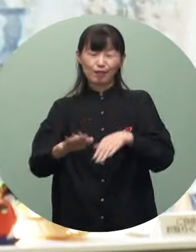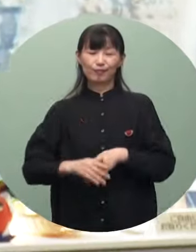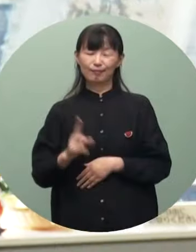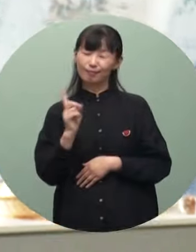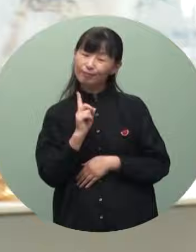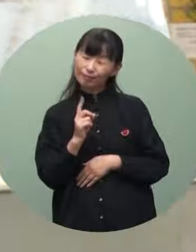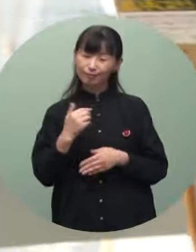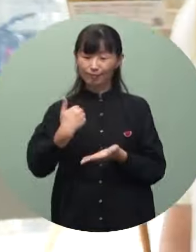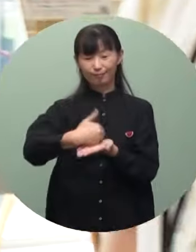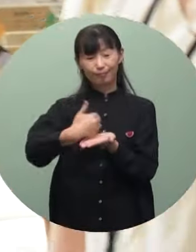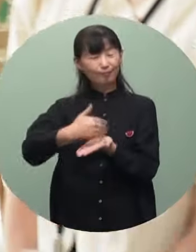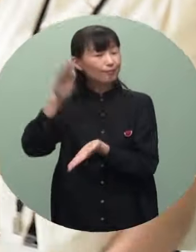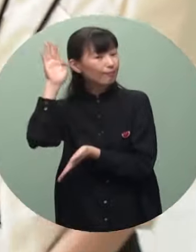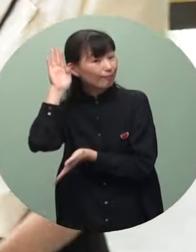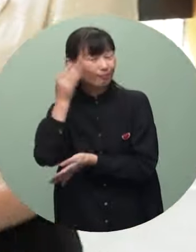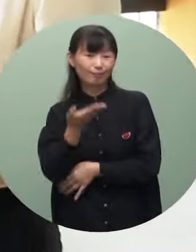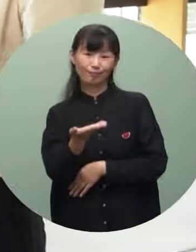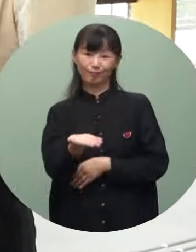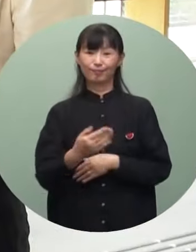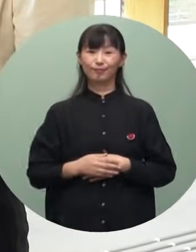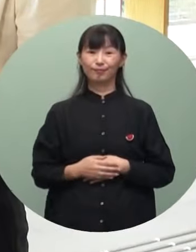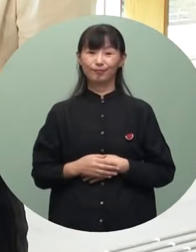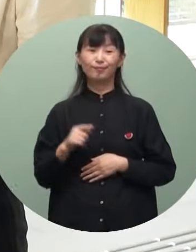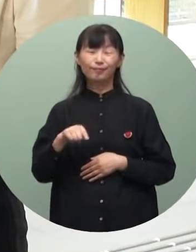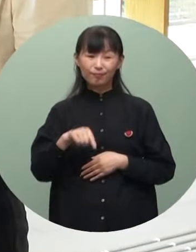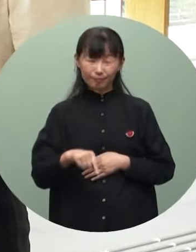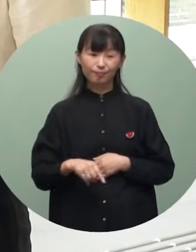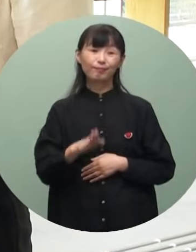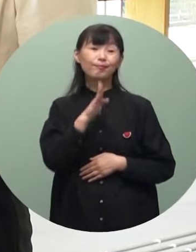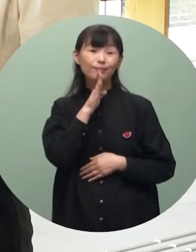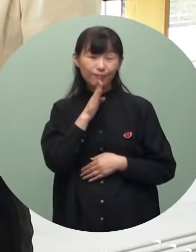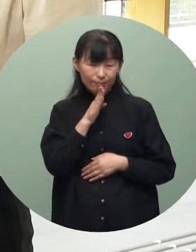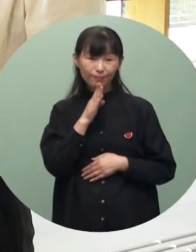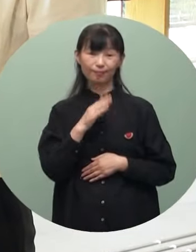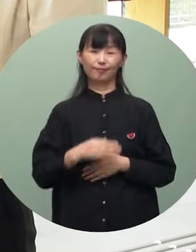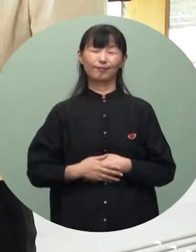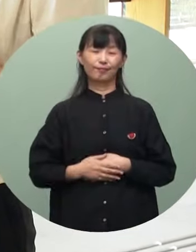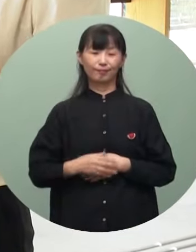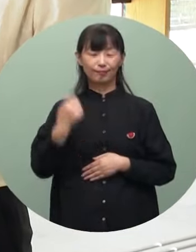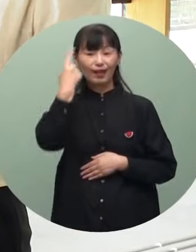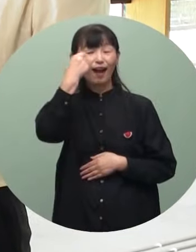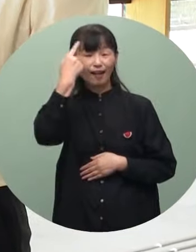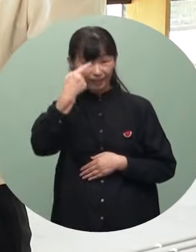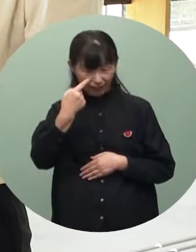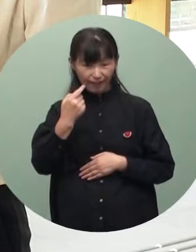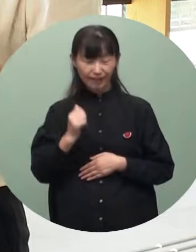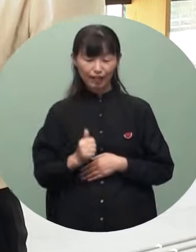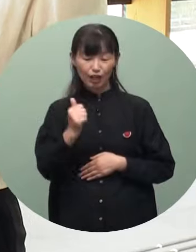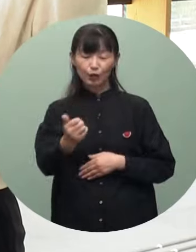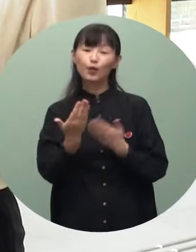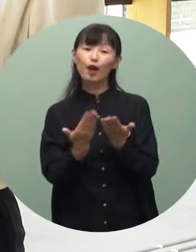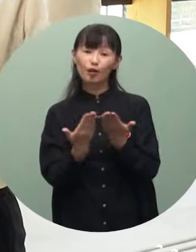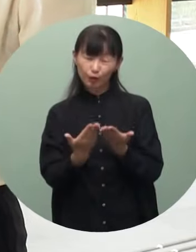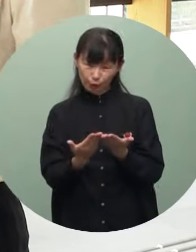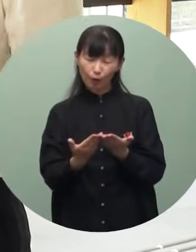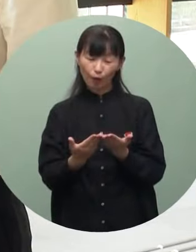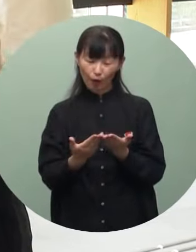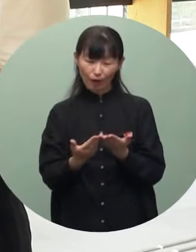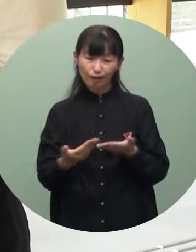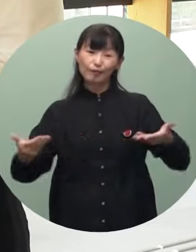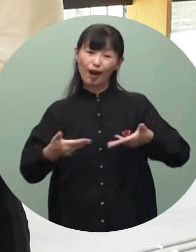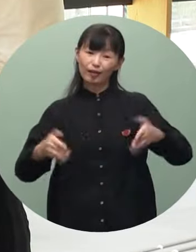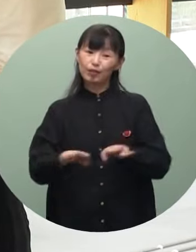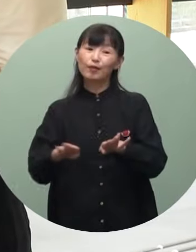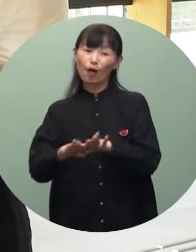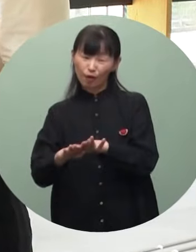ー。 どんな方のお話が聞けるんですか。 このコーナーはですね、実際に海外に留学とかワーキング